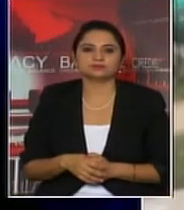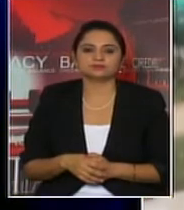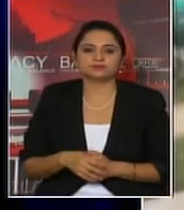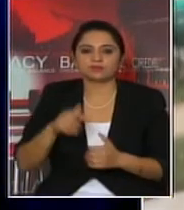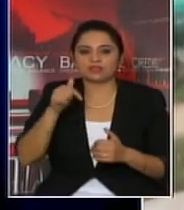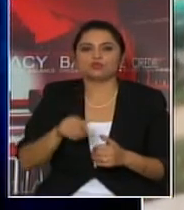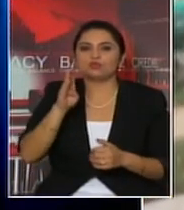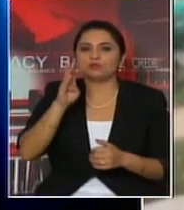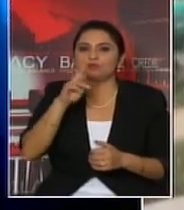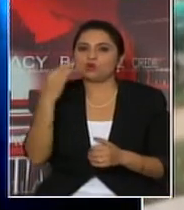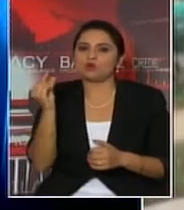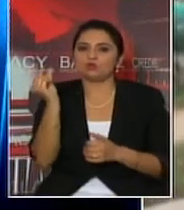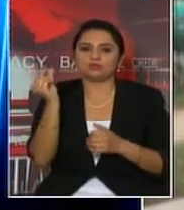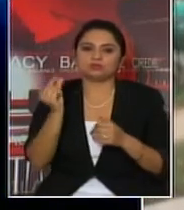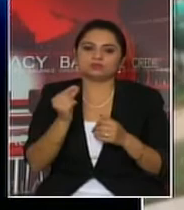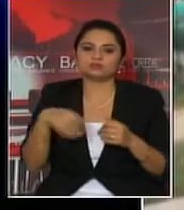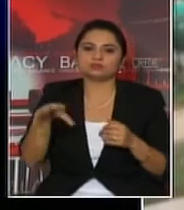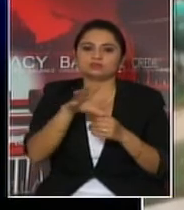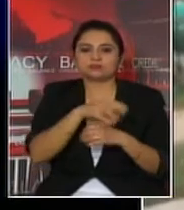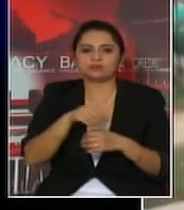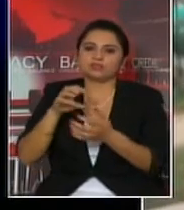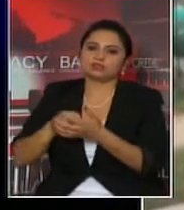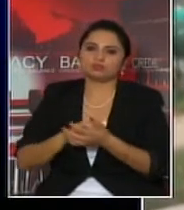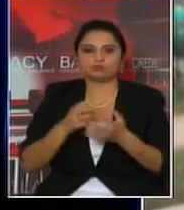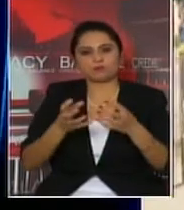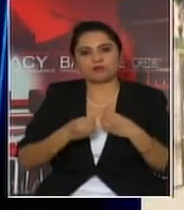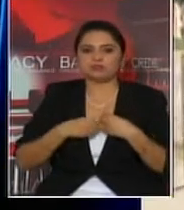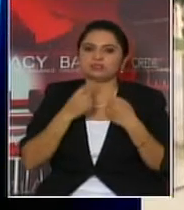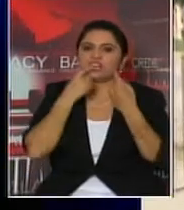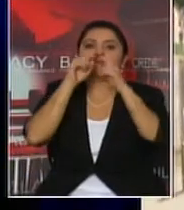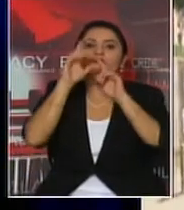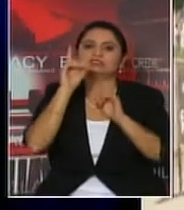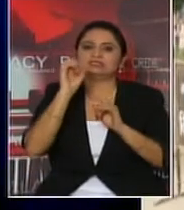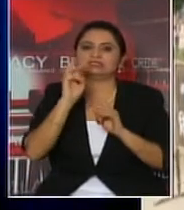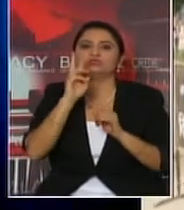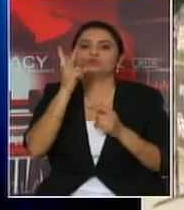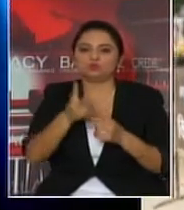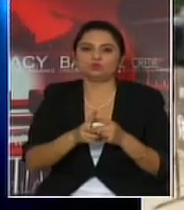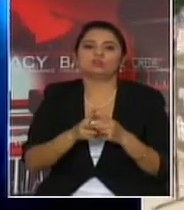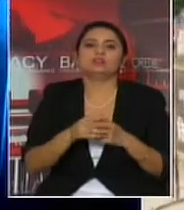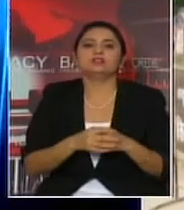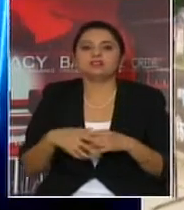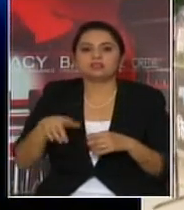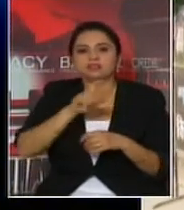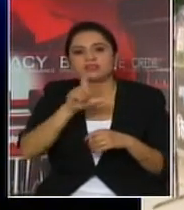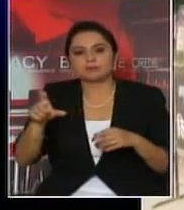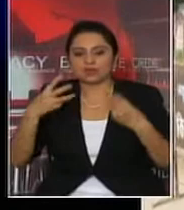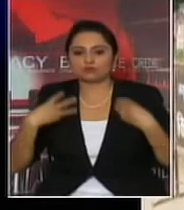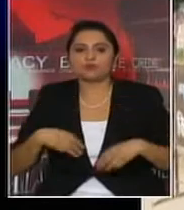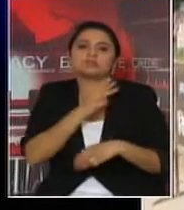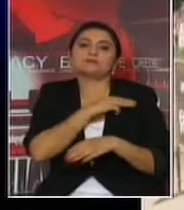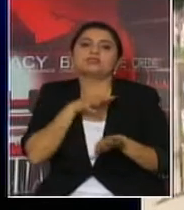यो वरुण बेभरेजको बजारमा सर्वत्र उपलब्ध माउन्टेन ड्यू हो। चिसो पेयका रूपमा नेपाली उपभोक्ताहरूको छनौटमा